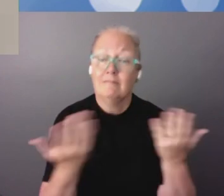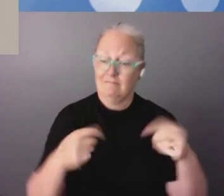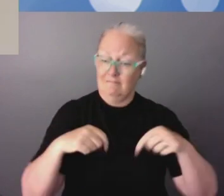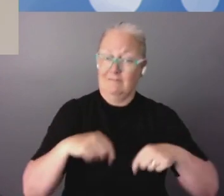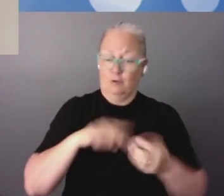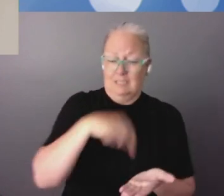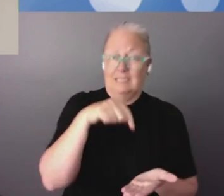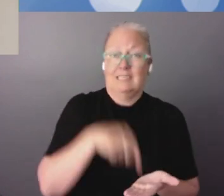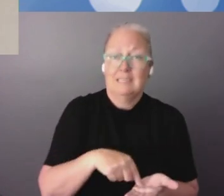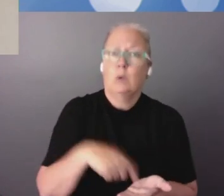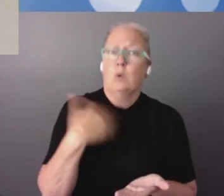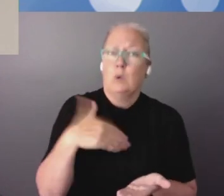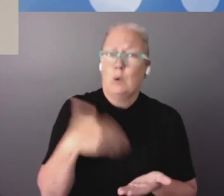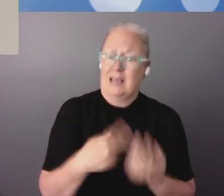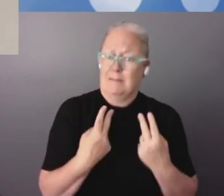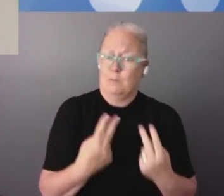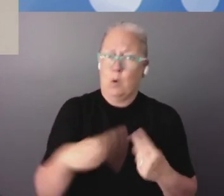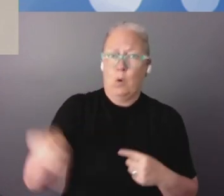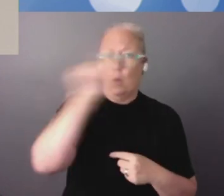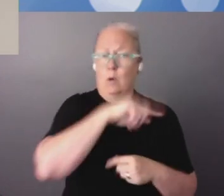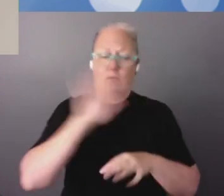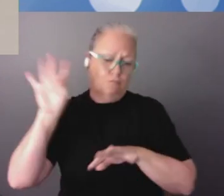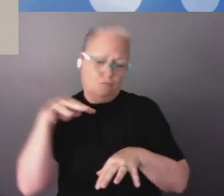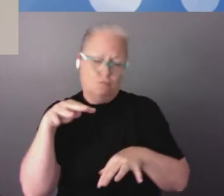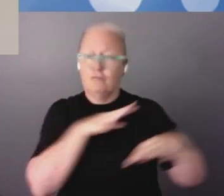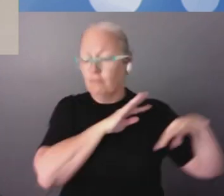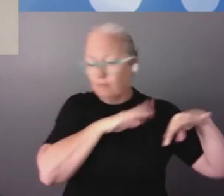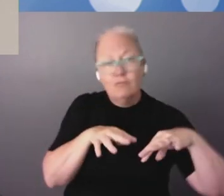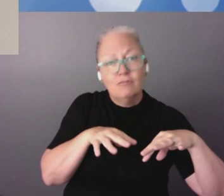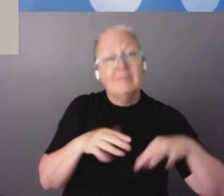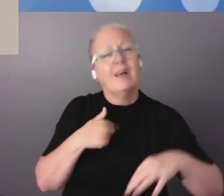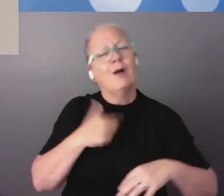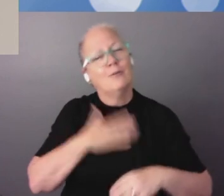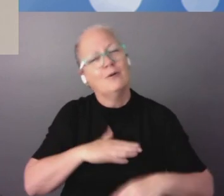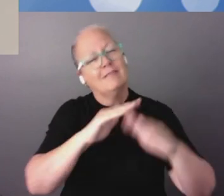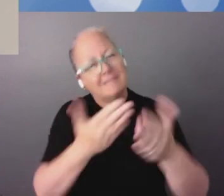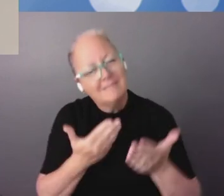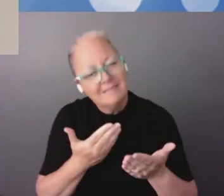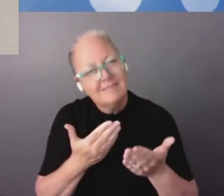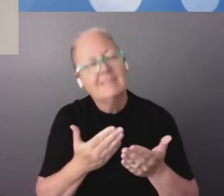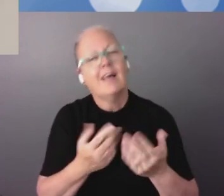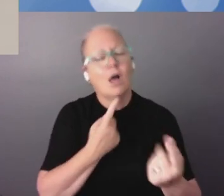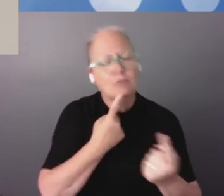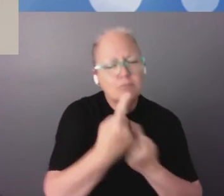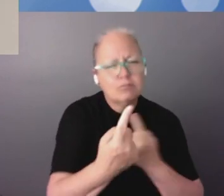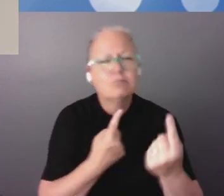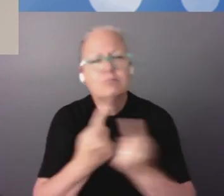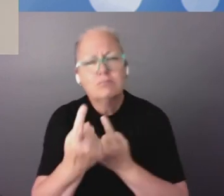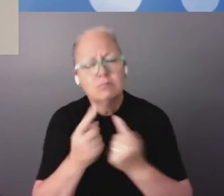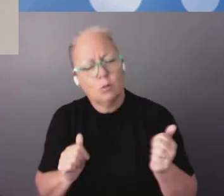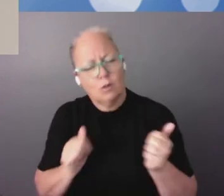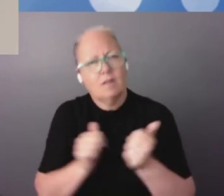的论坛，所以这个就证明卡托维兹已经在欧洲甚至世界的地图上变成了重要地